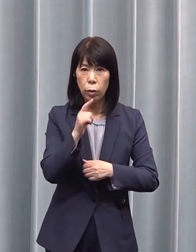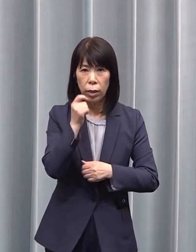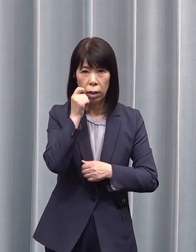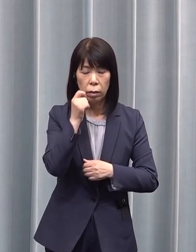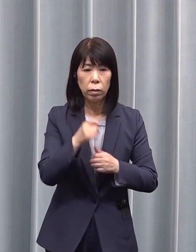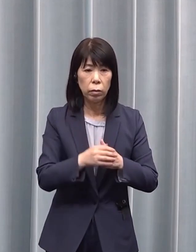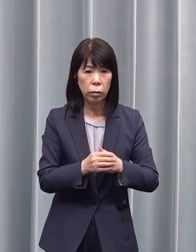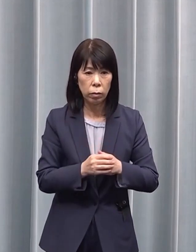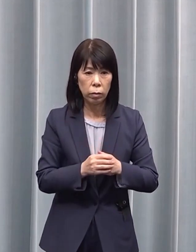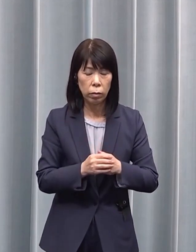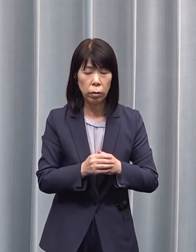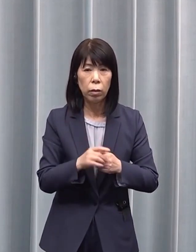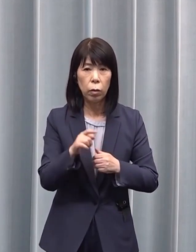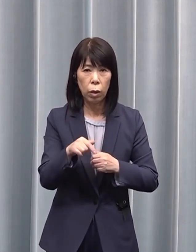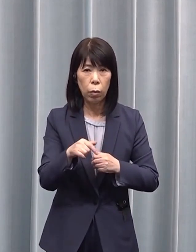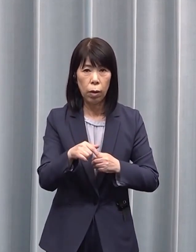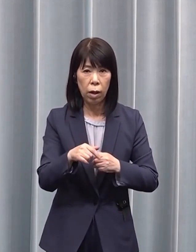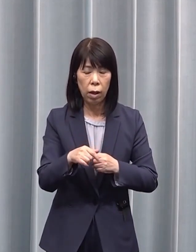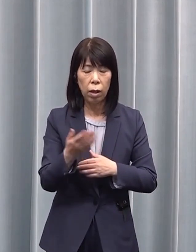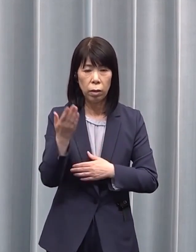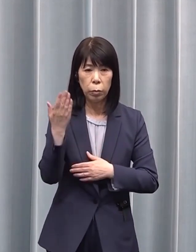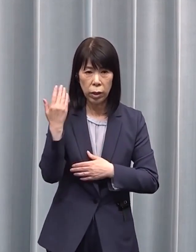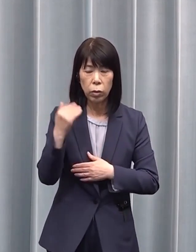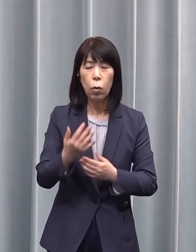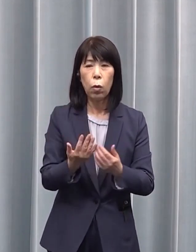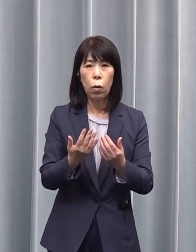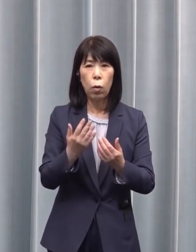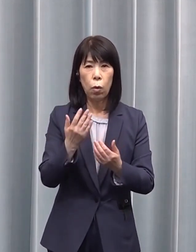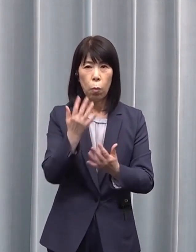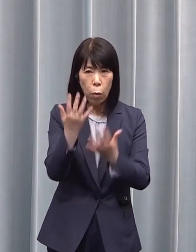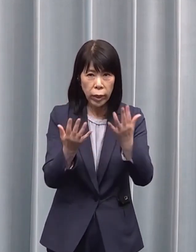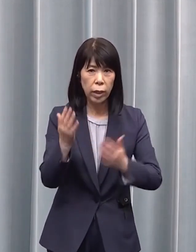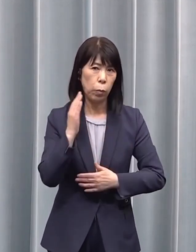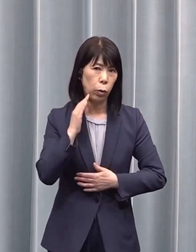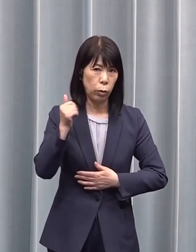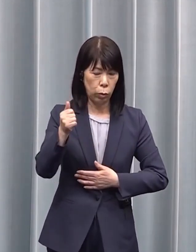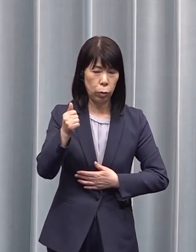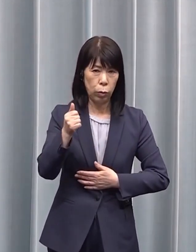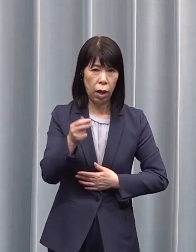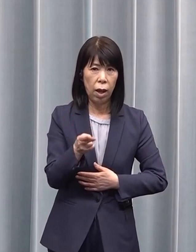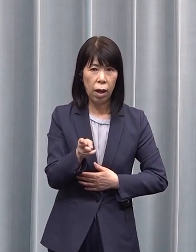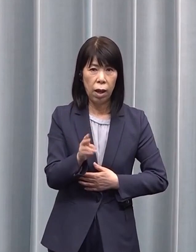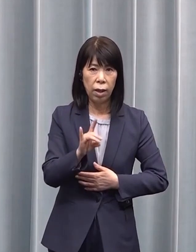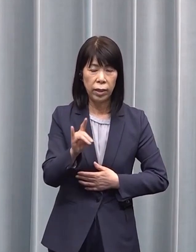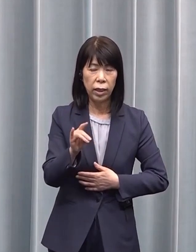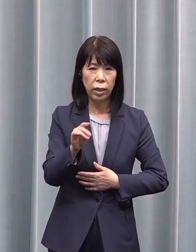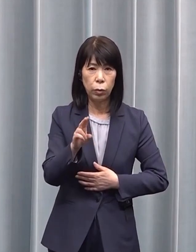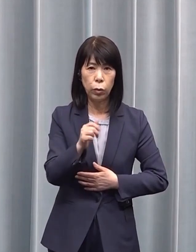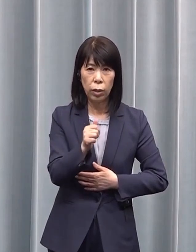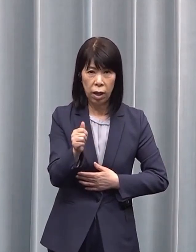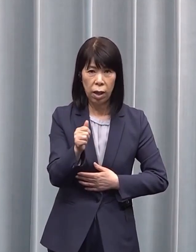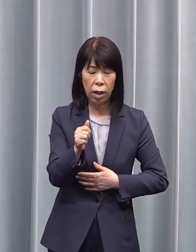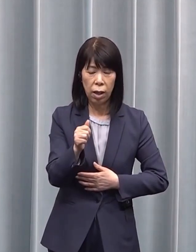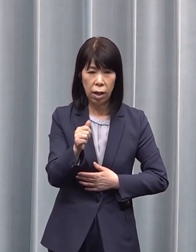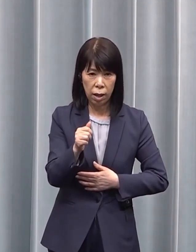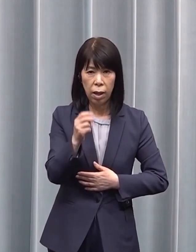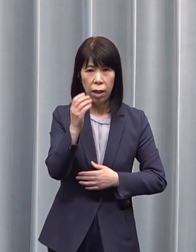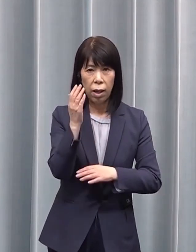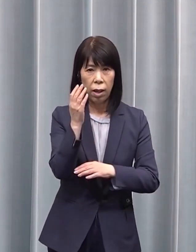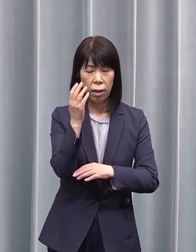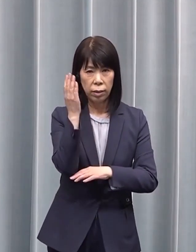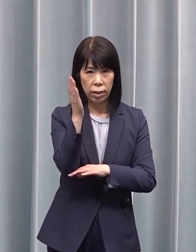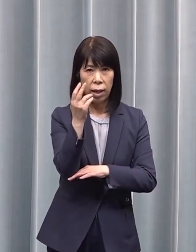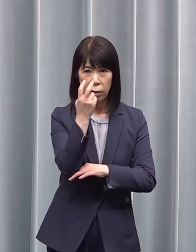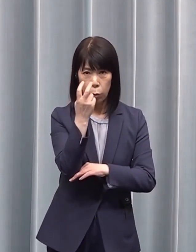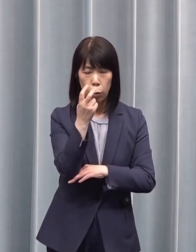ったいわゆる大物の文教族である森元首相や萩生田政調会長が、これだけ、土地の取りま